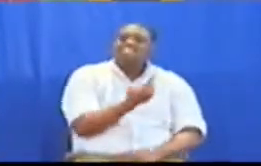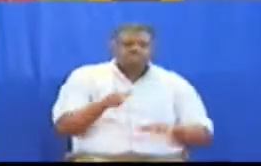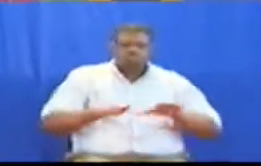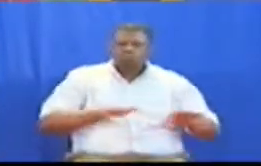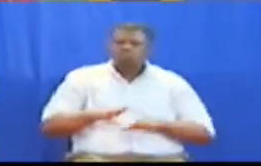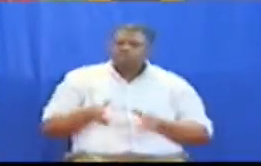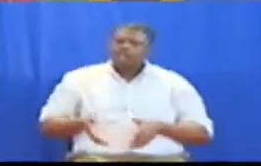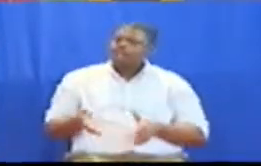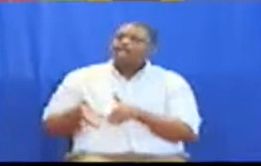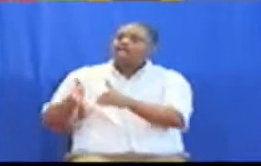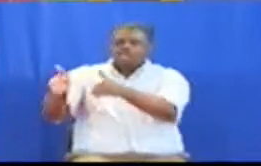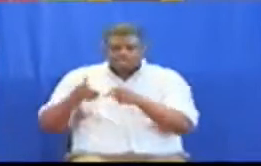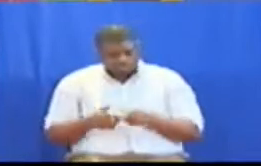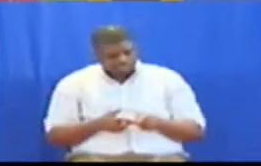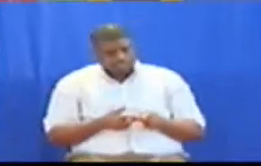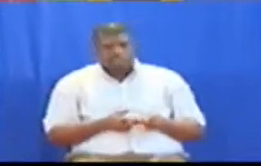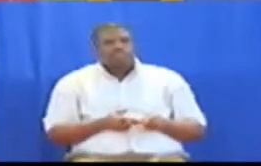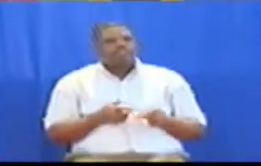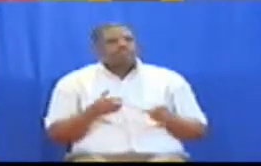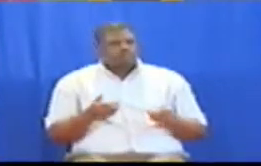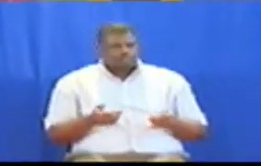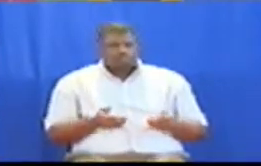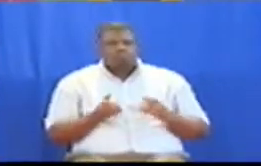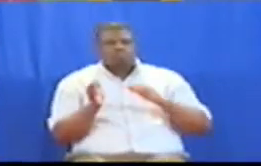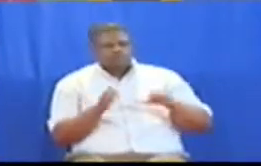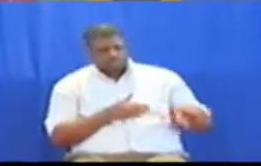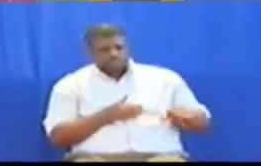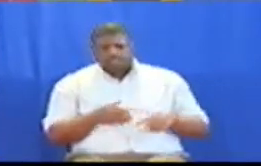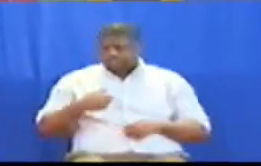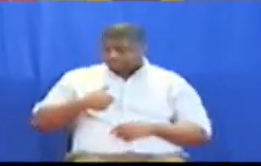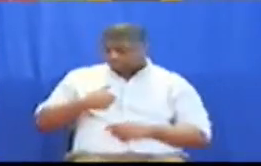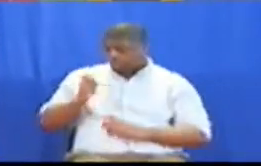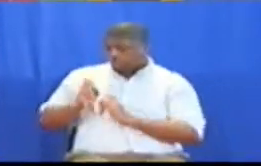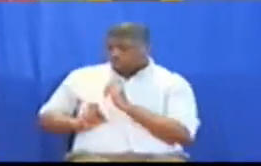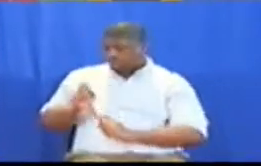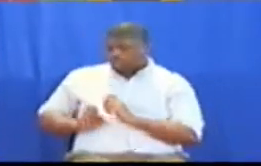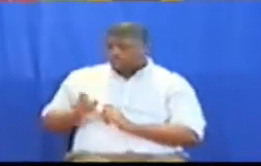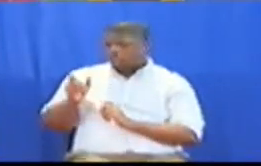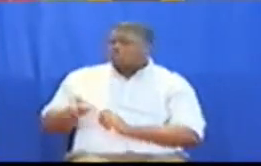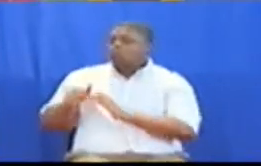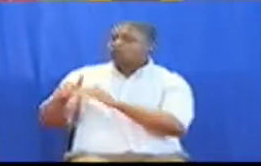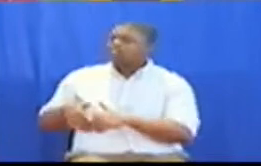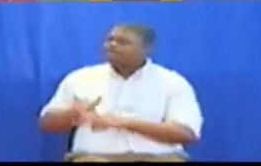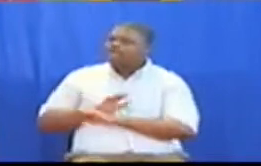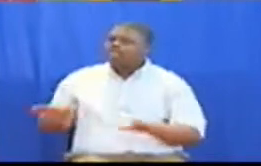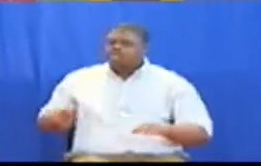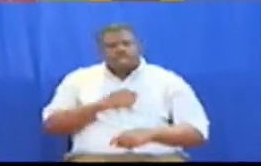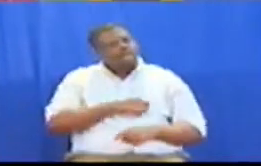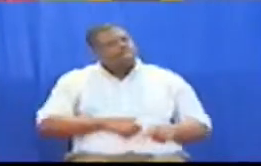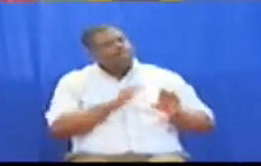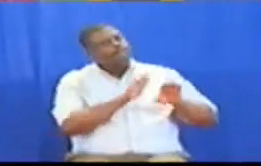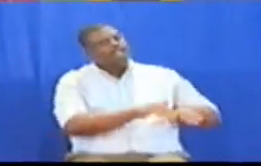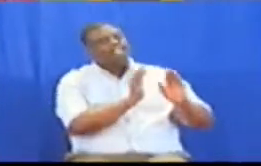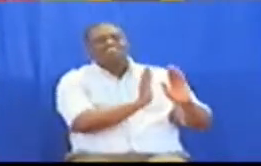huko, azunguke akaombe kura. Tunamwacha, si tupambane kwenye majimbo huku. Nafasi ya rais ibaki yule yule. Nyinyi njooni kwenye